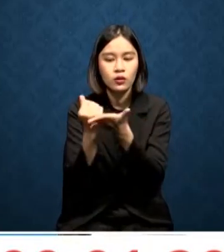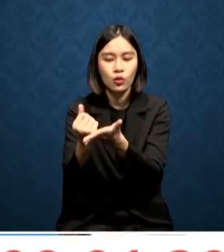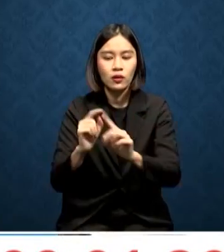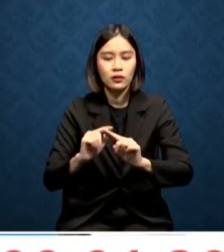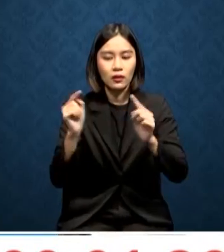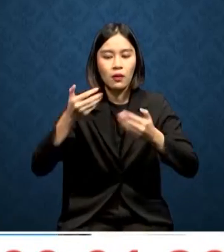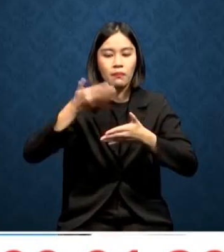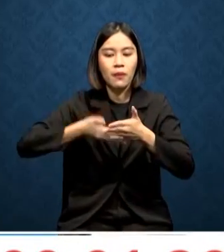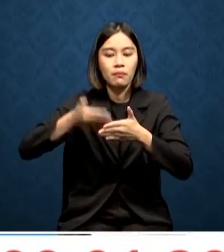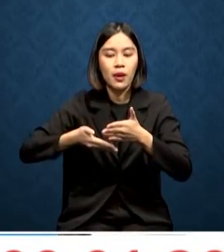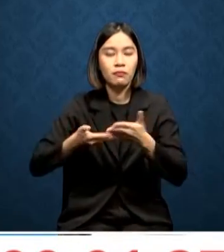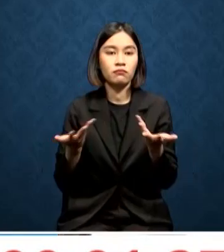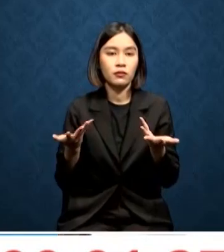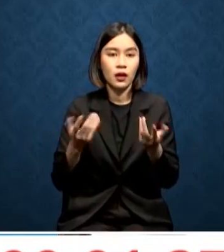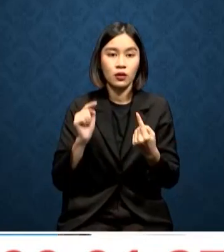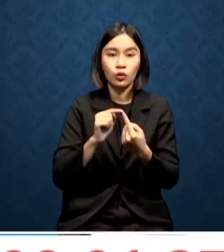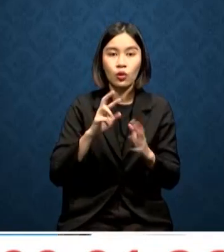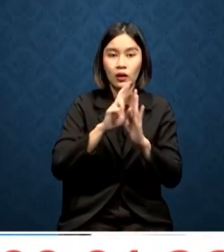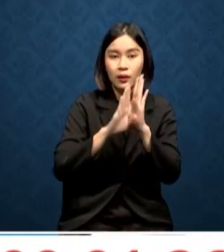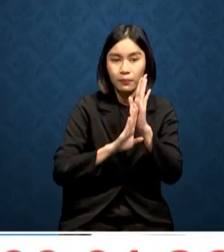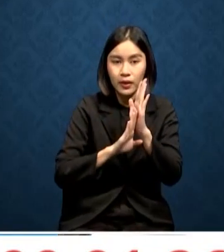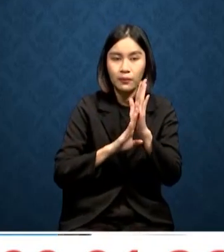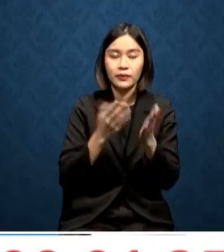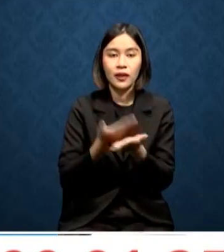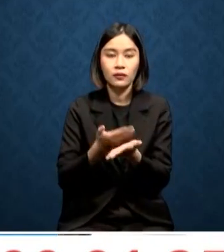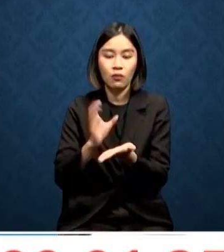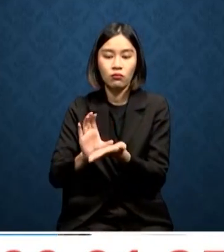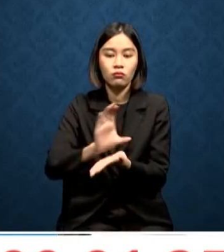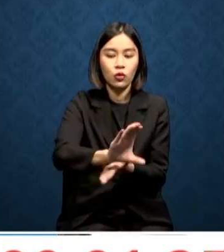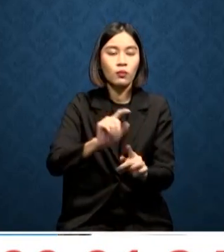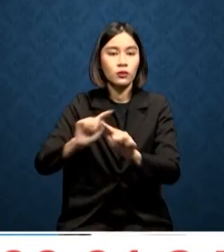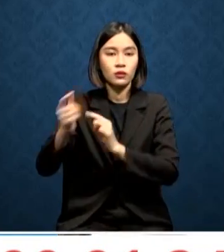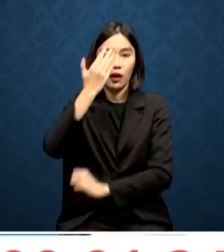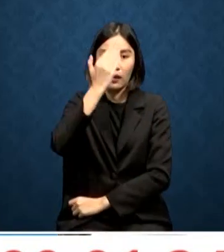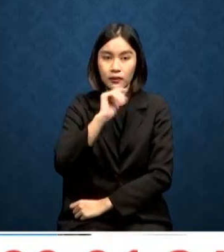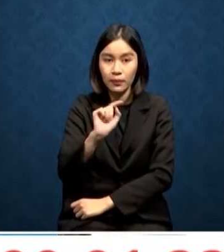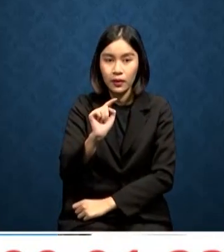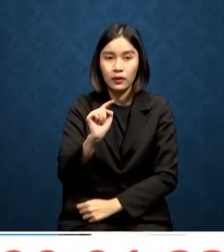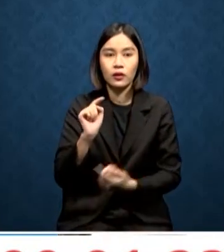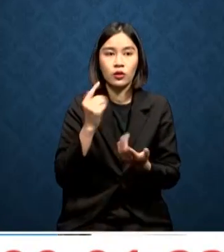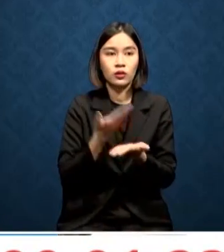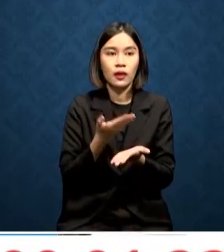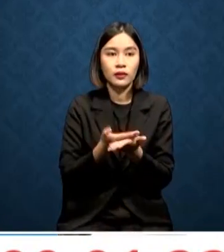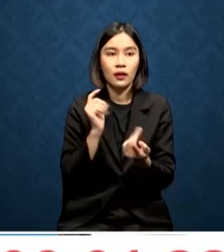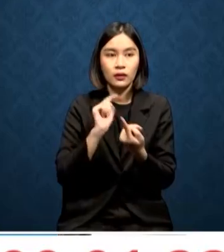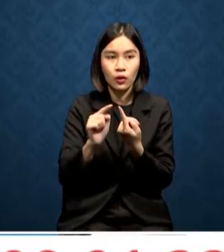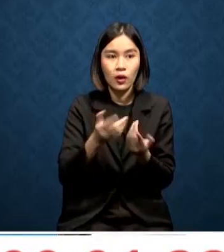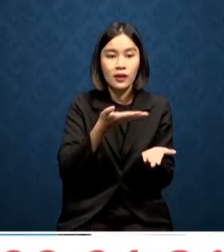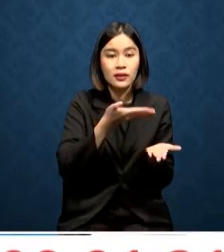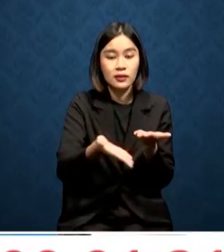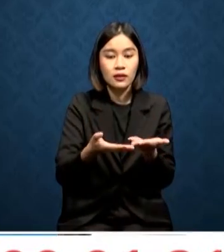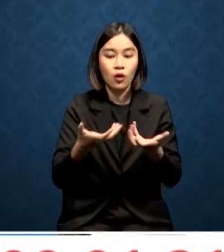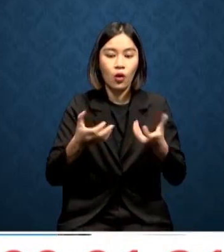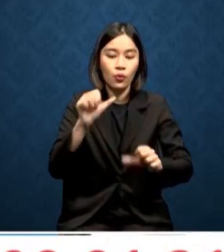แต่ติดขัดตรงเรื่องเงื่อนไขระเบียบการใช้เงินค่ะเพราะว่าเป็นการใช้เงินเพื่อซื้อสารเค